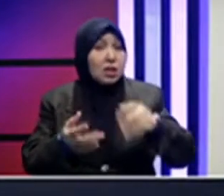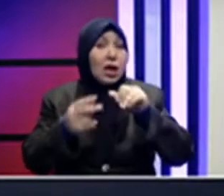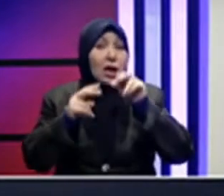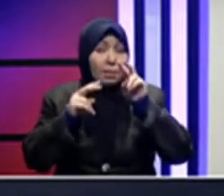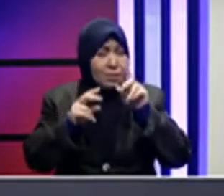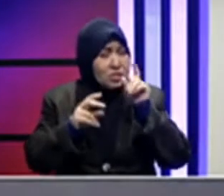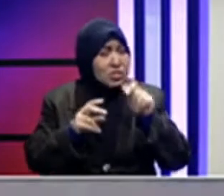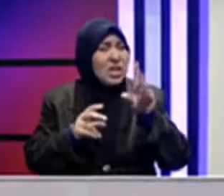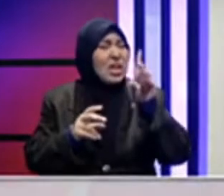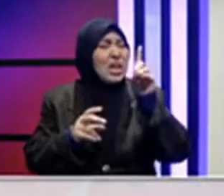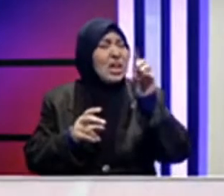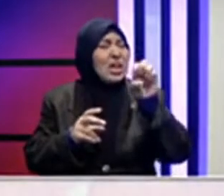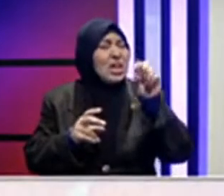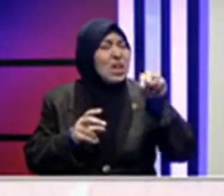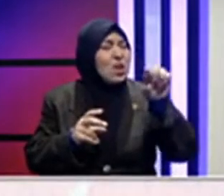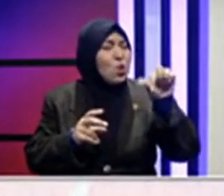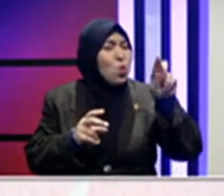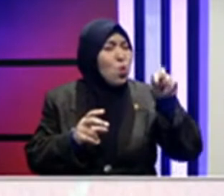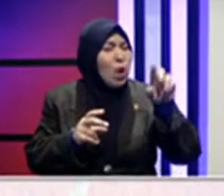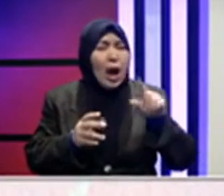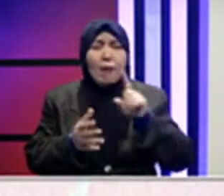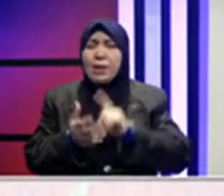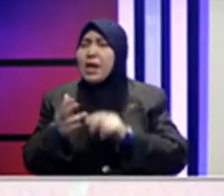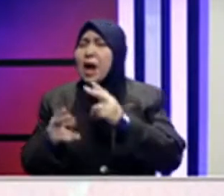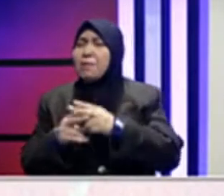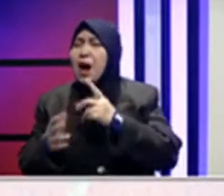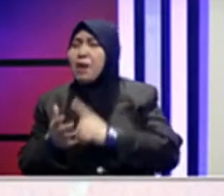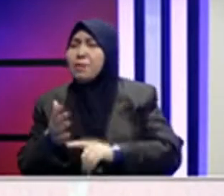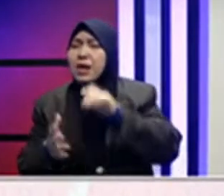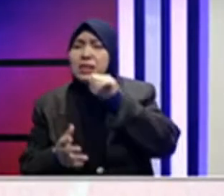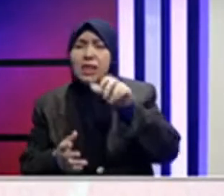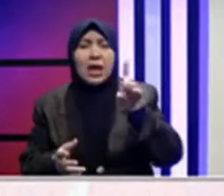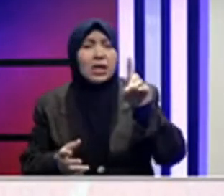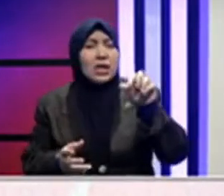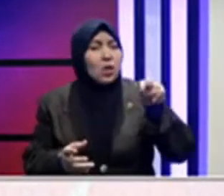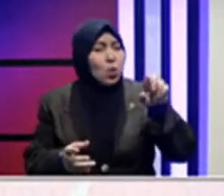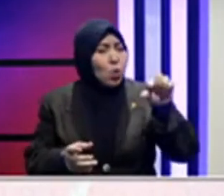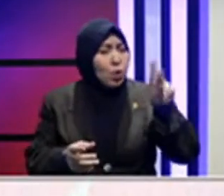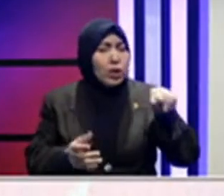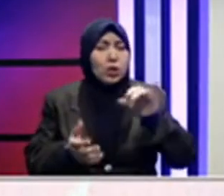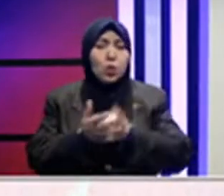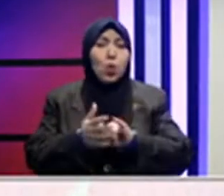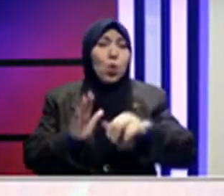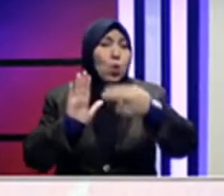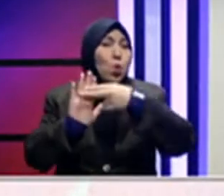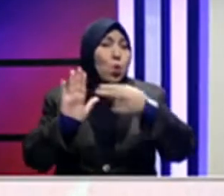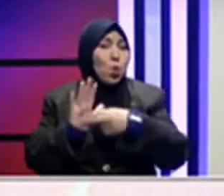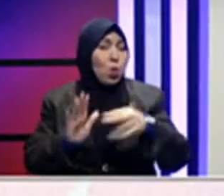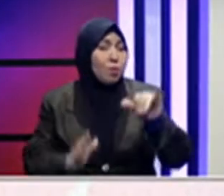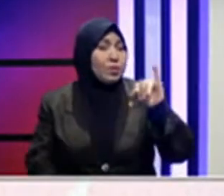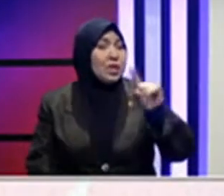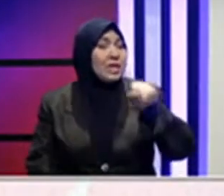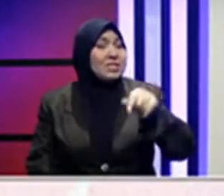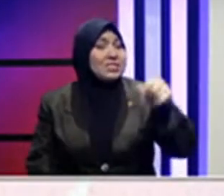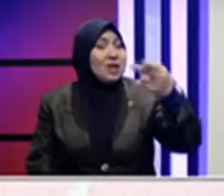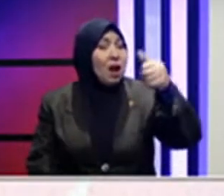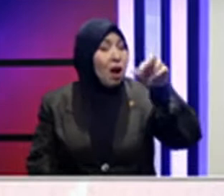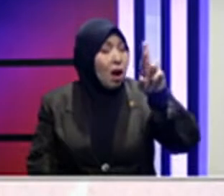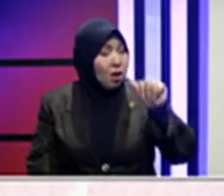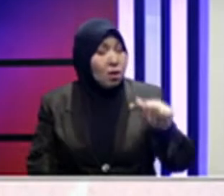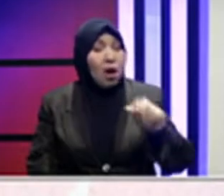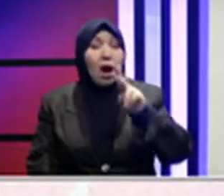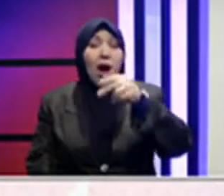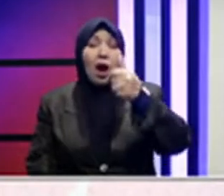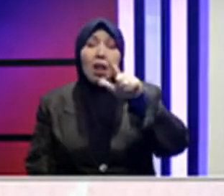unke tak dengung nama aku yang tak dengung ya Mari kita lihat ya itulah hukum izhar halqi kita naulah gaji